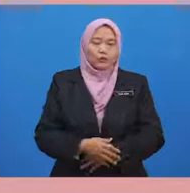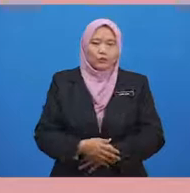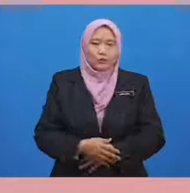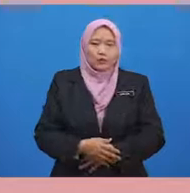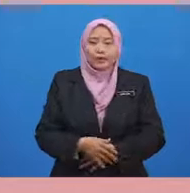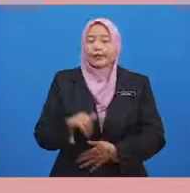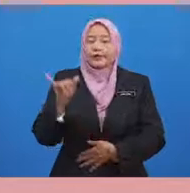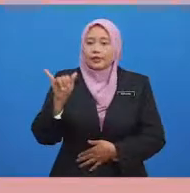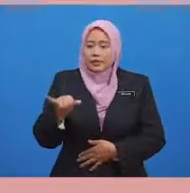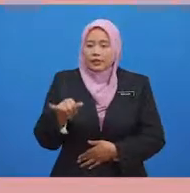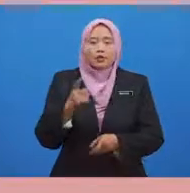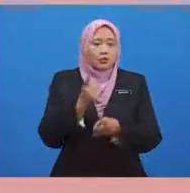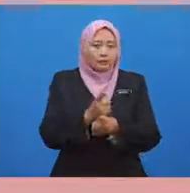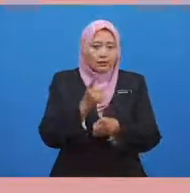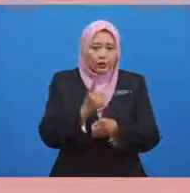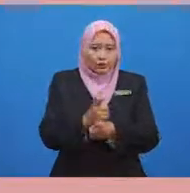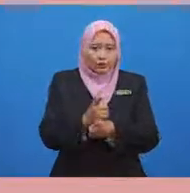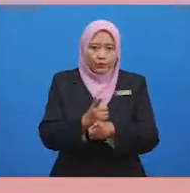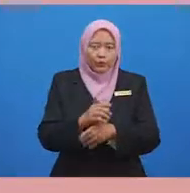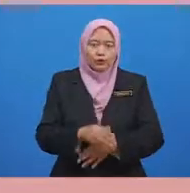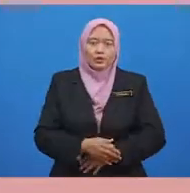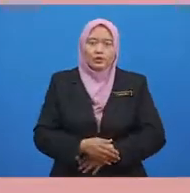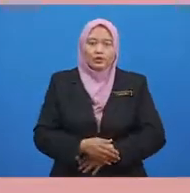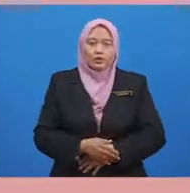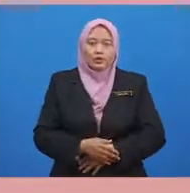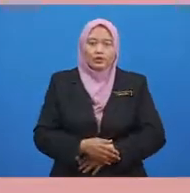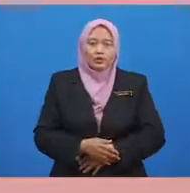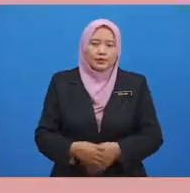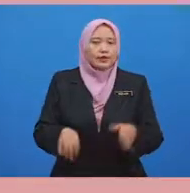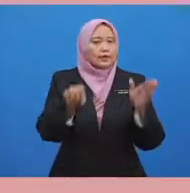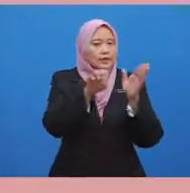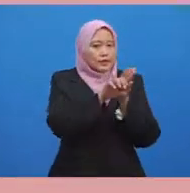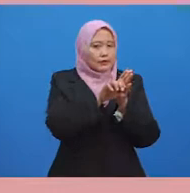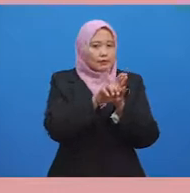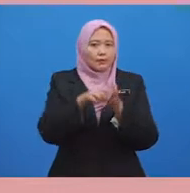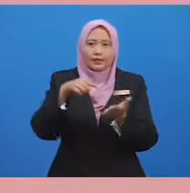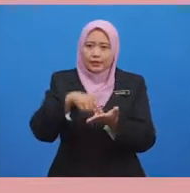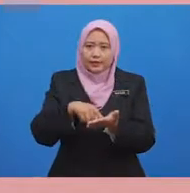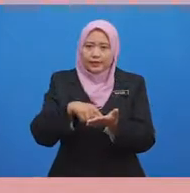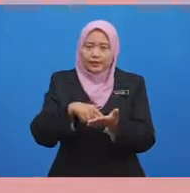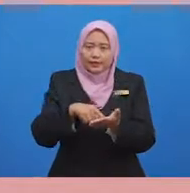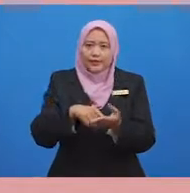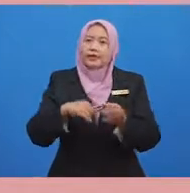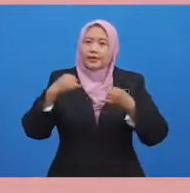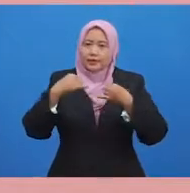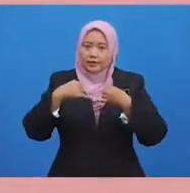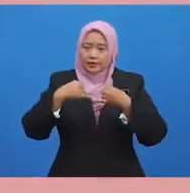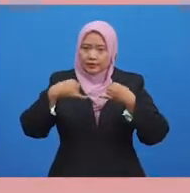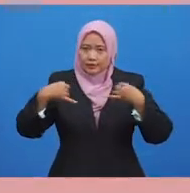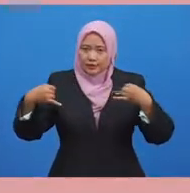Ya, betul. Gambar yang ditunjukkan ini ialah tali nylon.